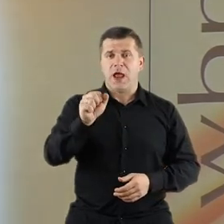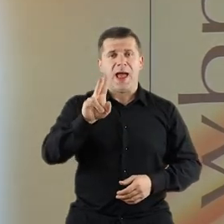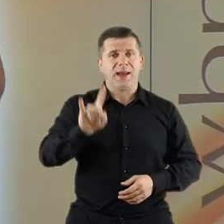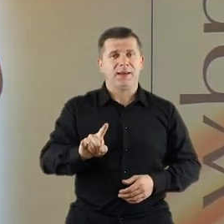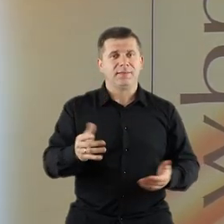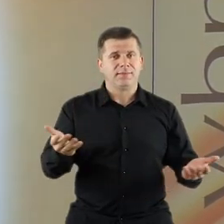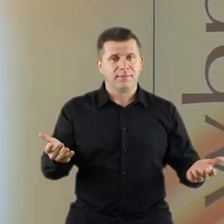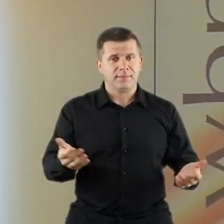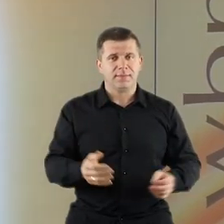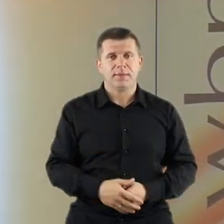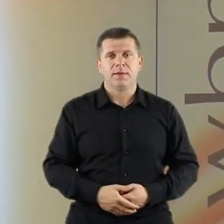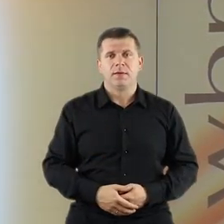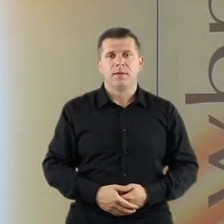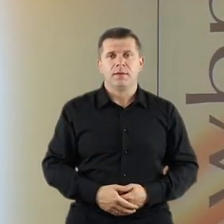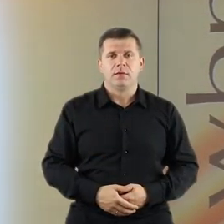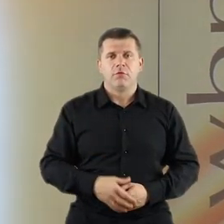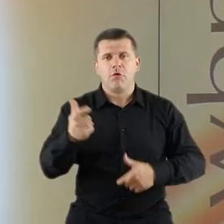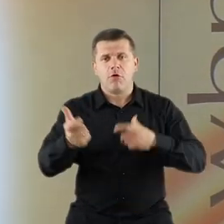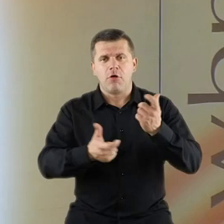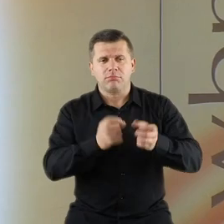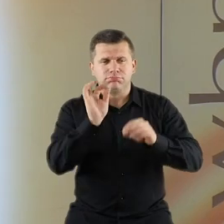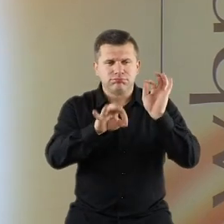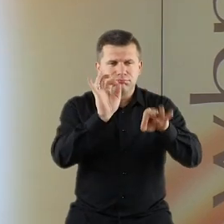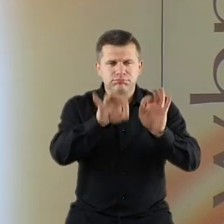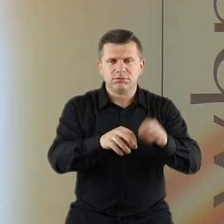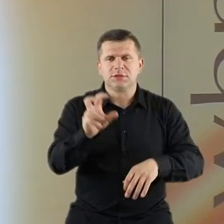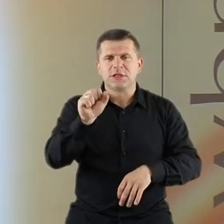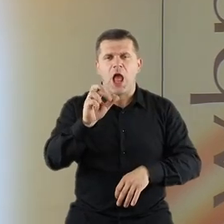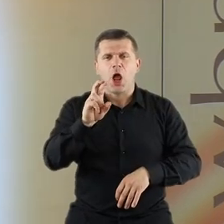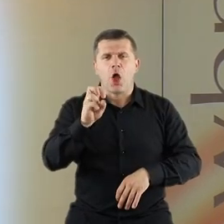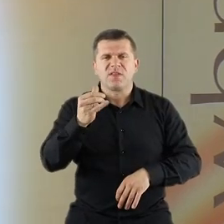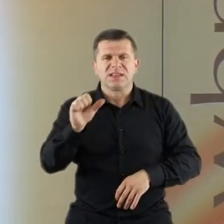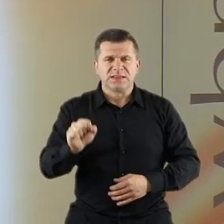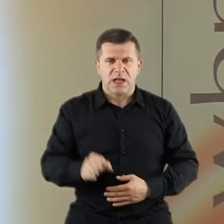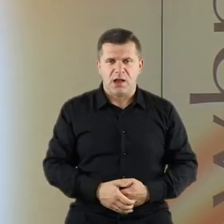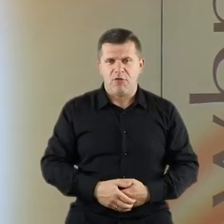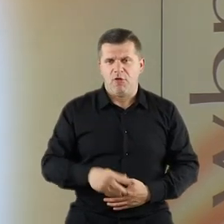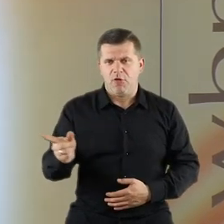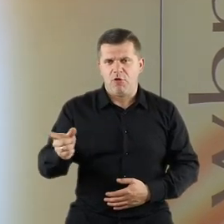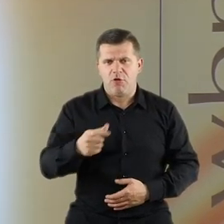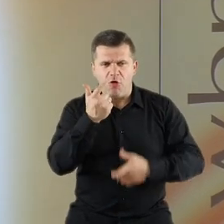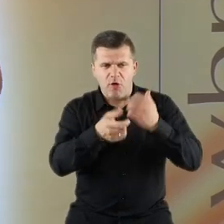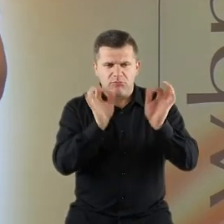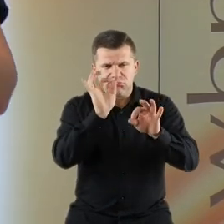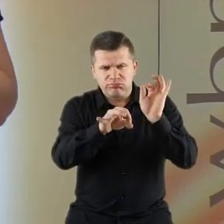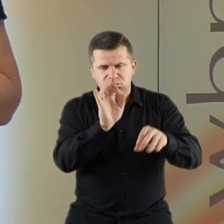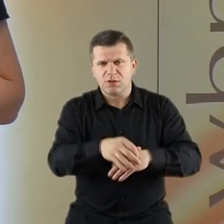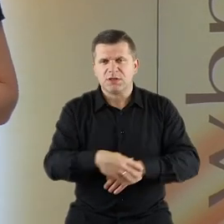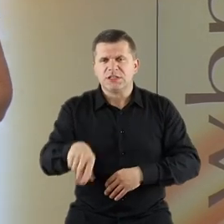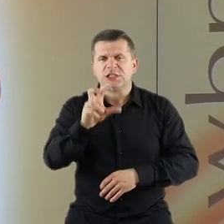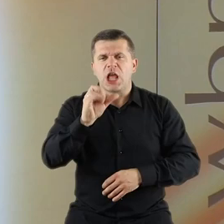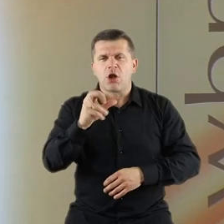czarów a więc zobaczenia czy odnotowania to czarownica związku z tym ociotowanie